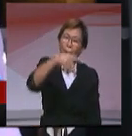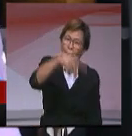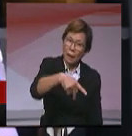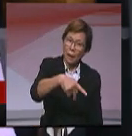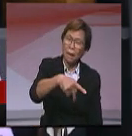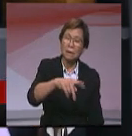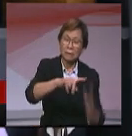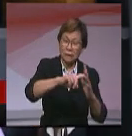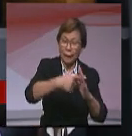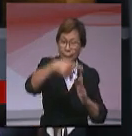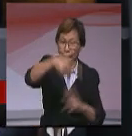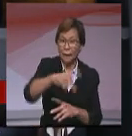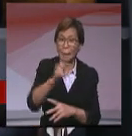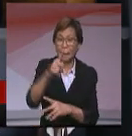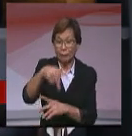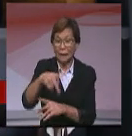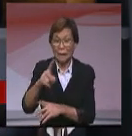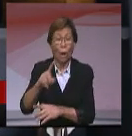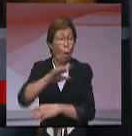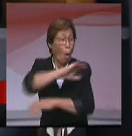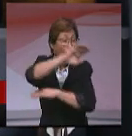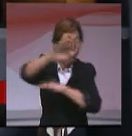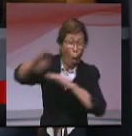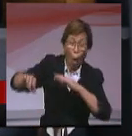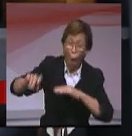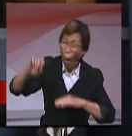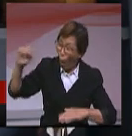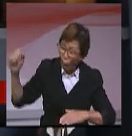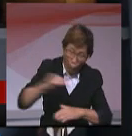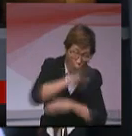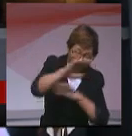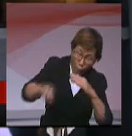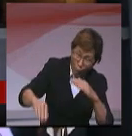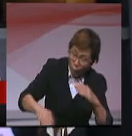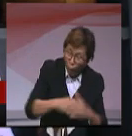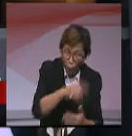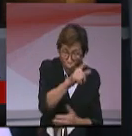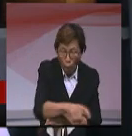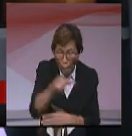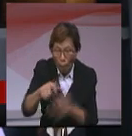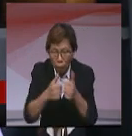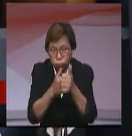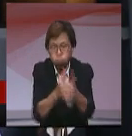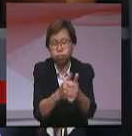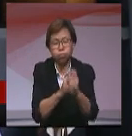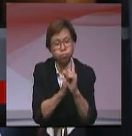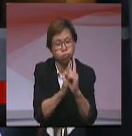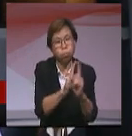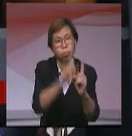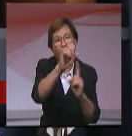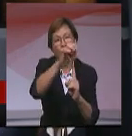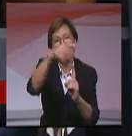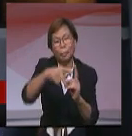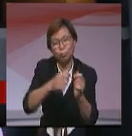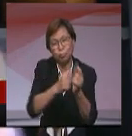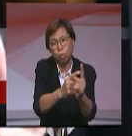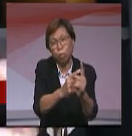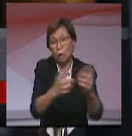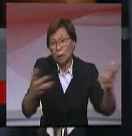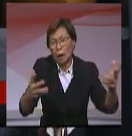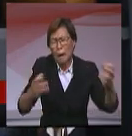ini, semua penduduk dikehendaki mematuhi SOP yang ditetapkan.